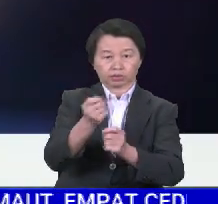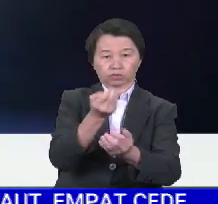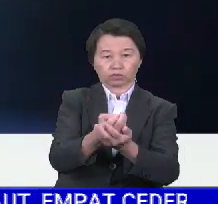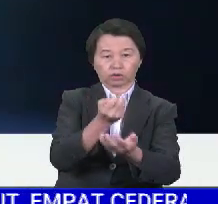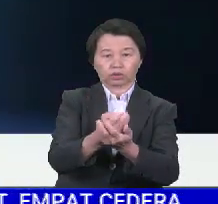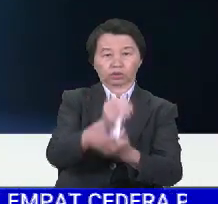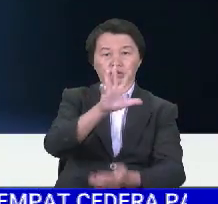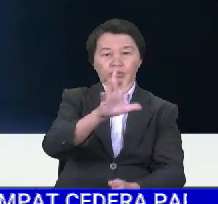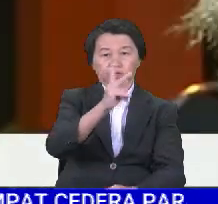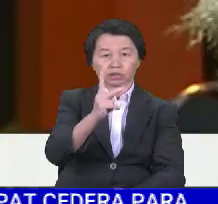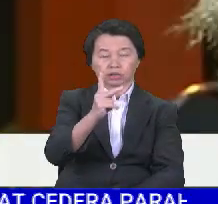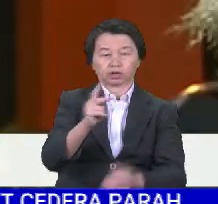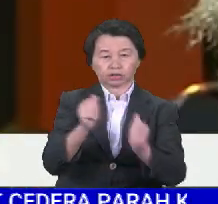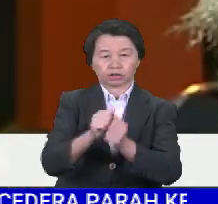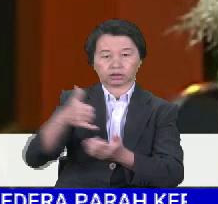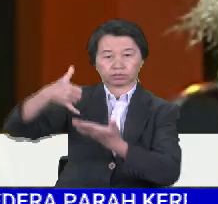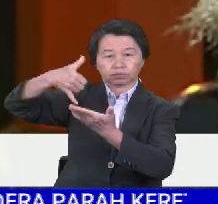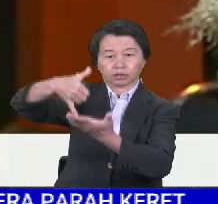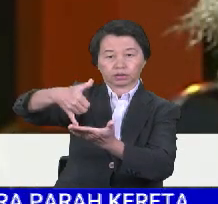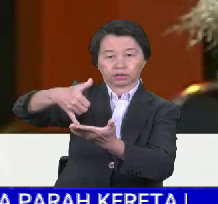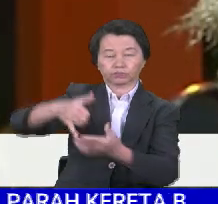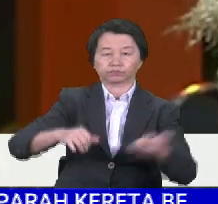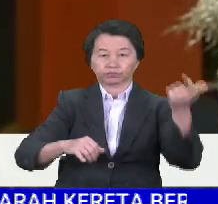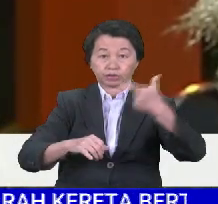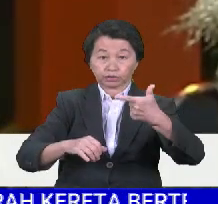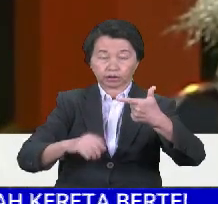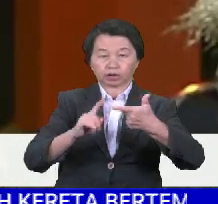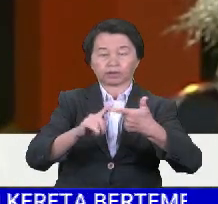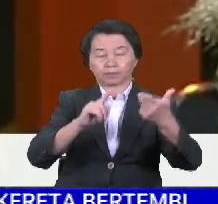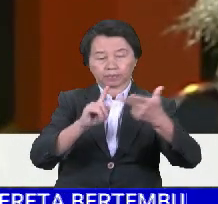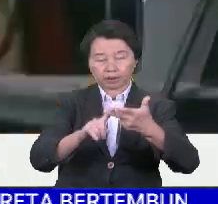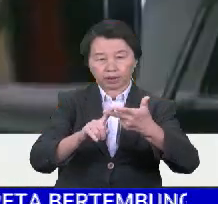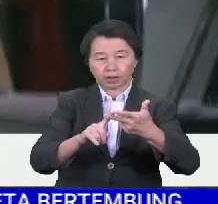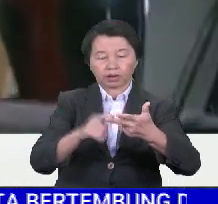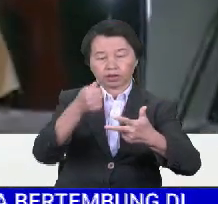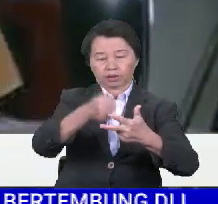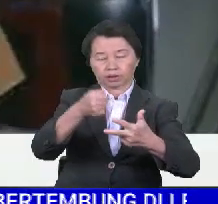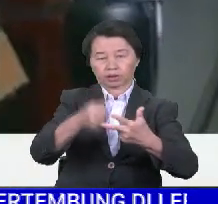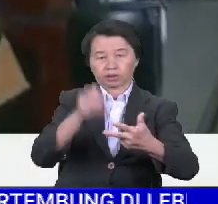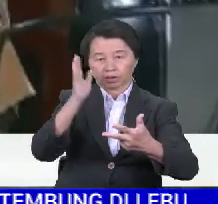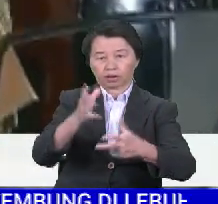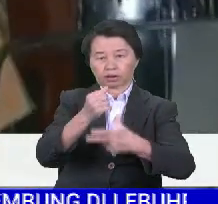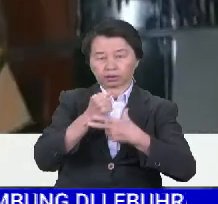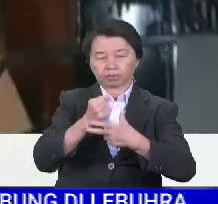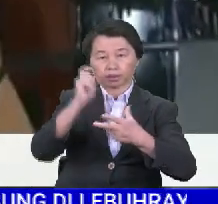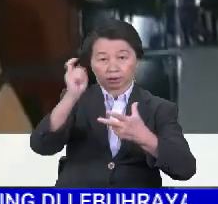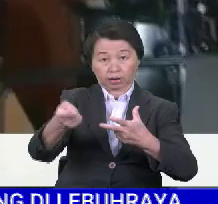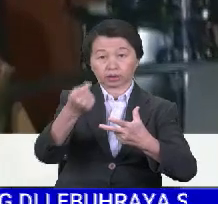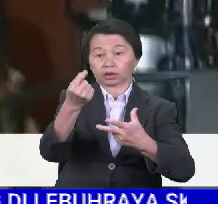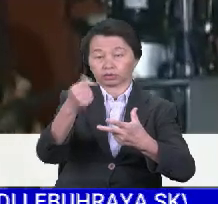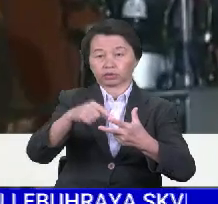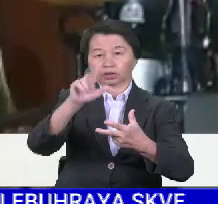tunai RM5,000 beserta piala. Naib juara serta tempat ketiga masing-masingnya bakal memenangi hadiah wang